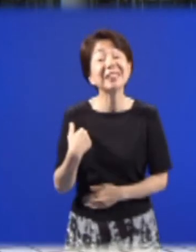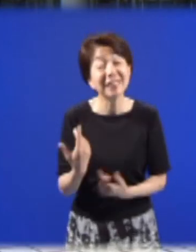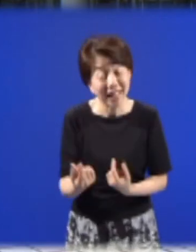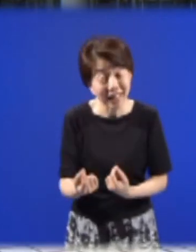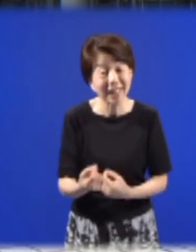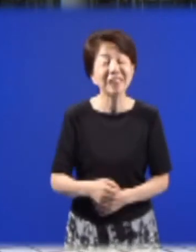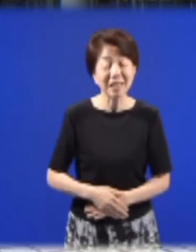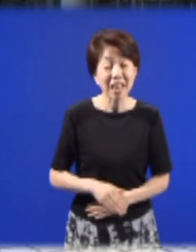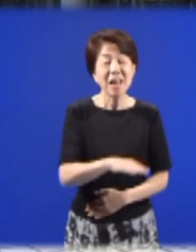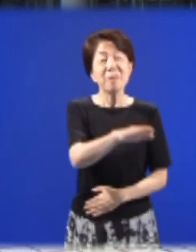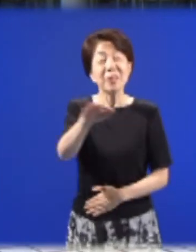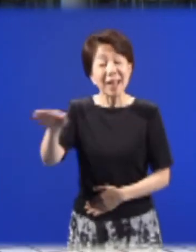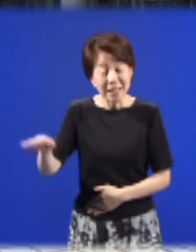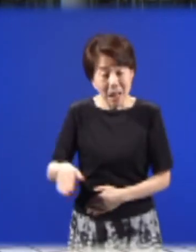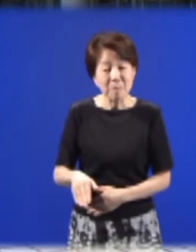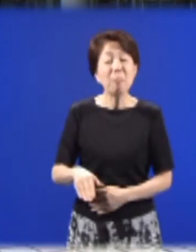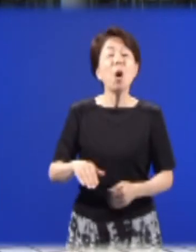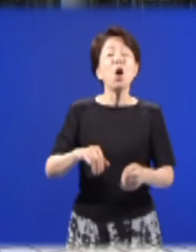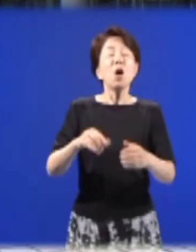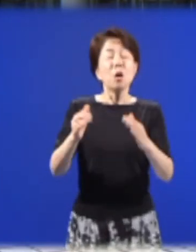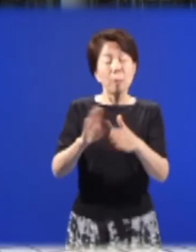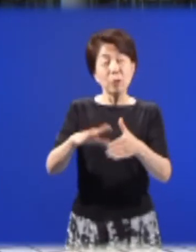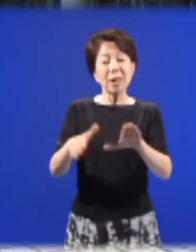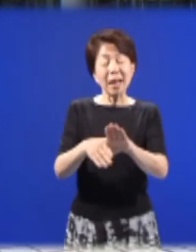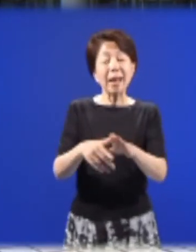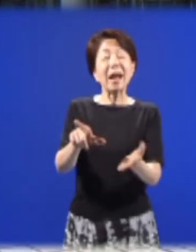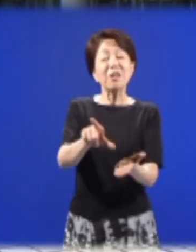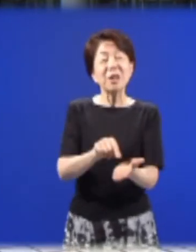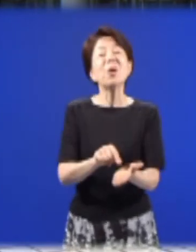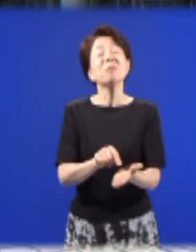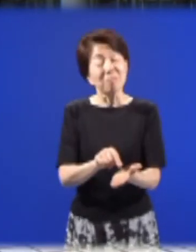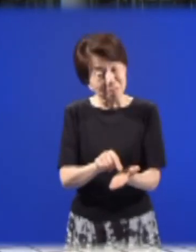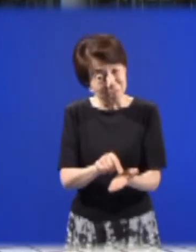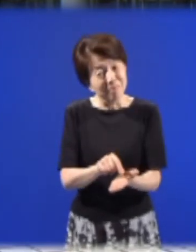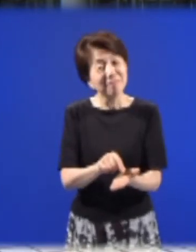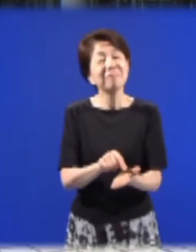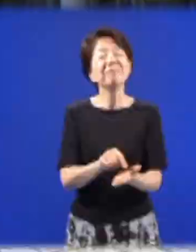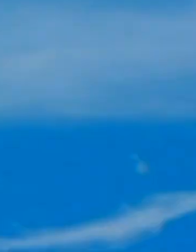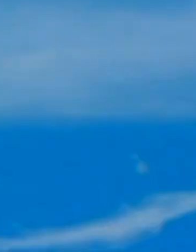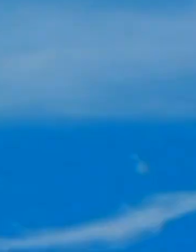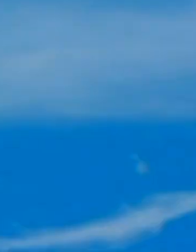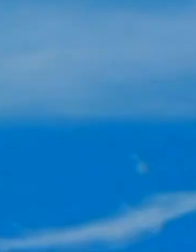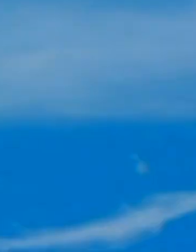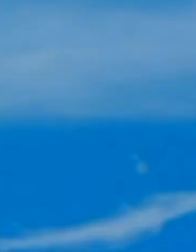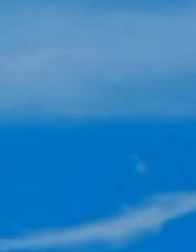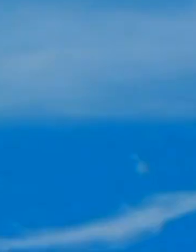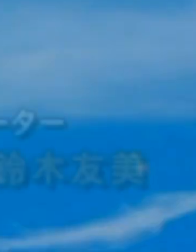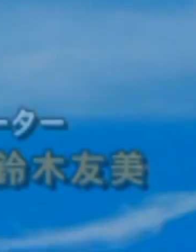ですね。皆さんもぜひ文化会館を利用してくださいね。